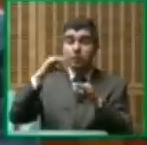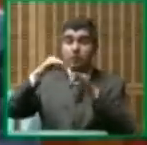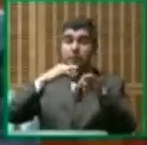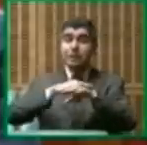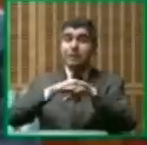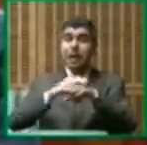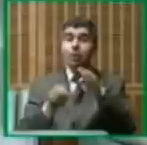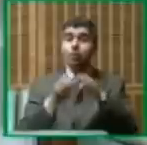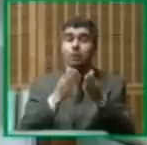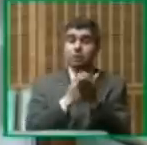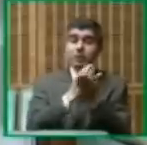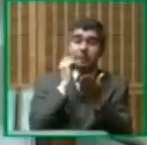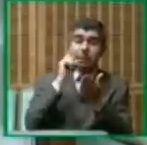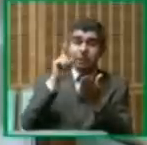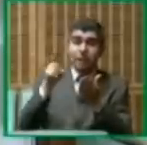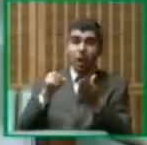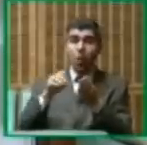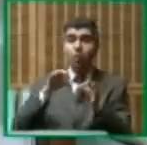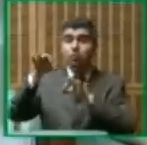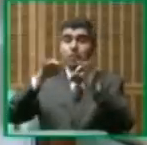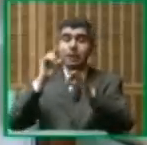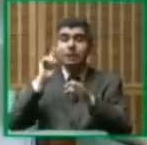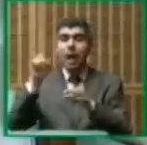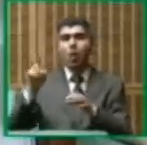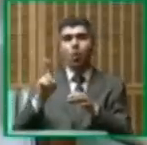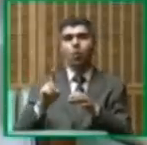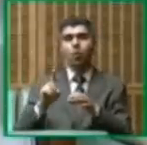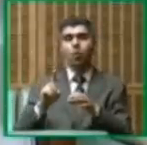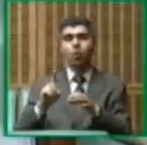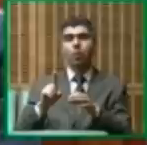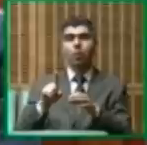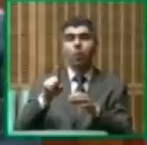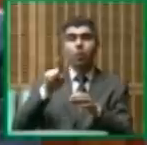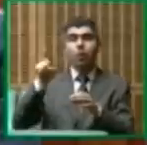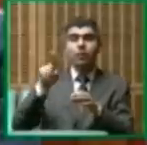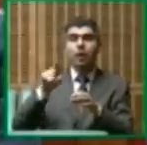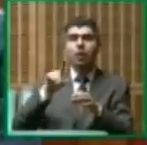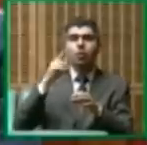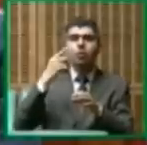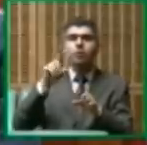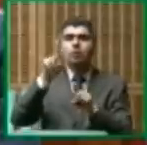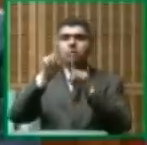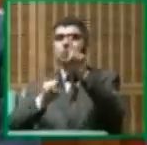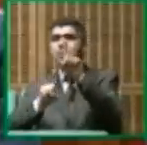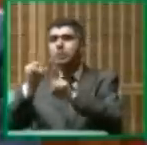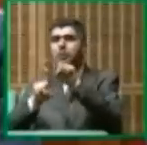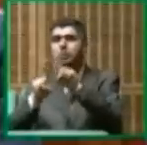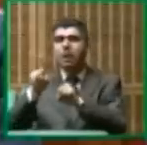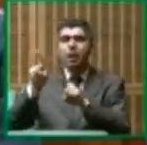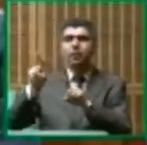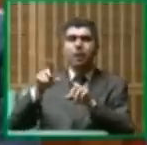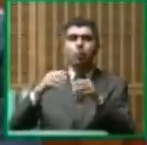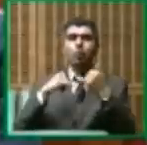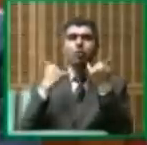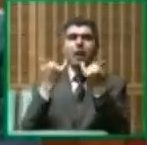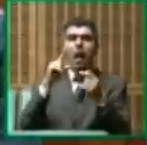بناء على معطيات موضوعية ومحينة. وطبعا، رصد حركية المجتمع المغربي من خلال إعطاء صورة